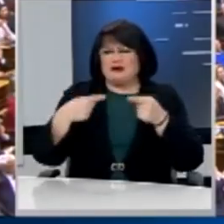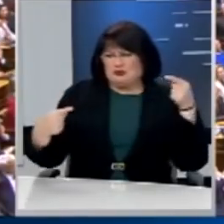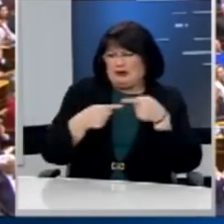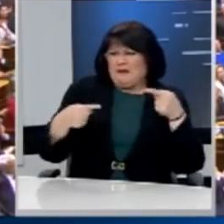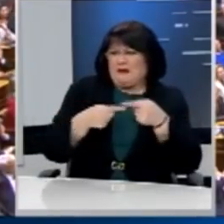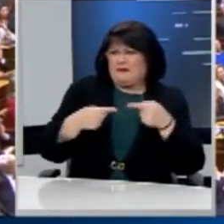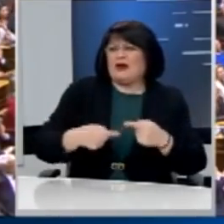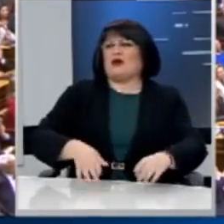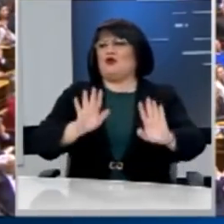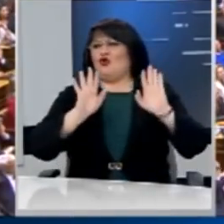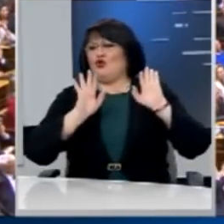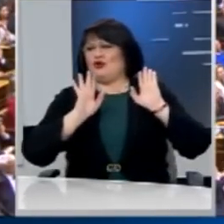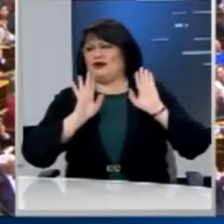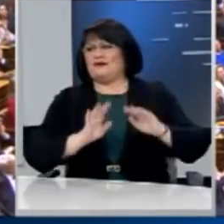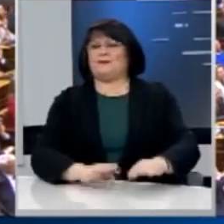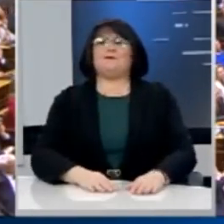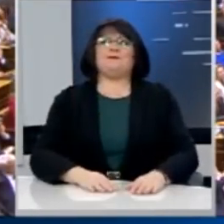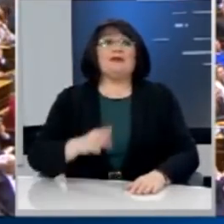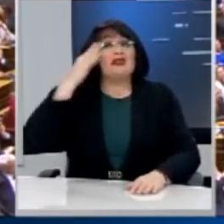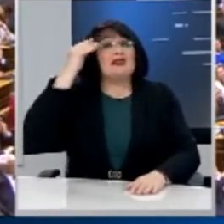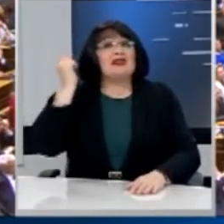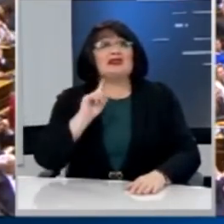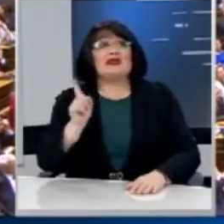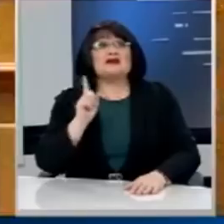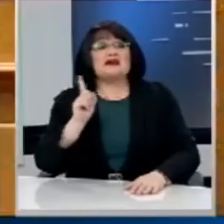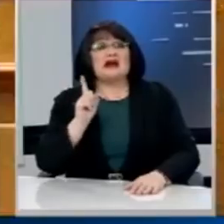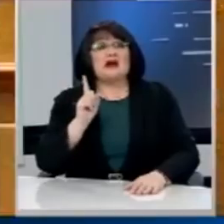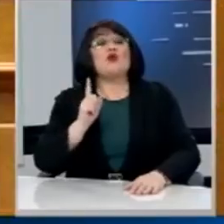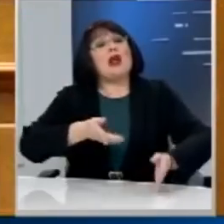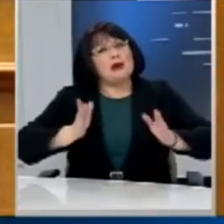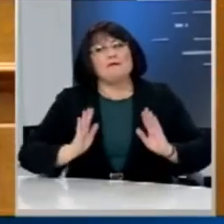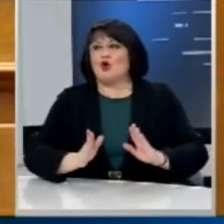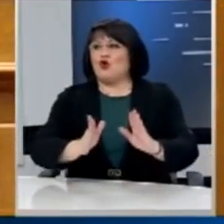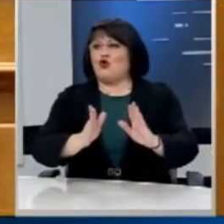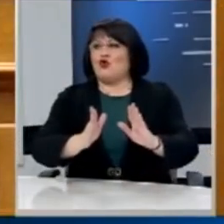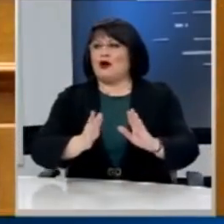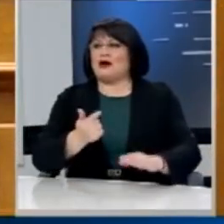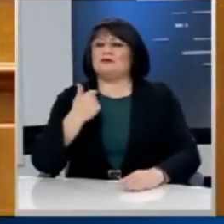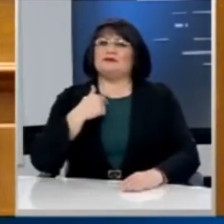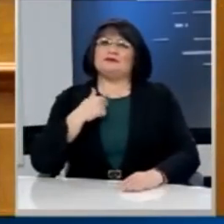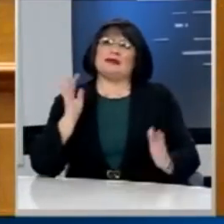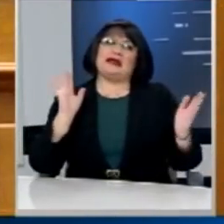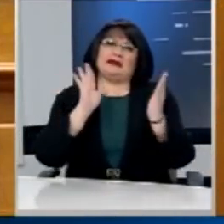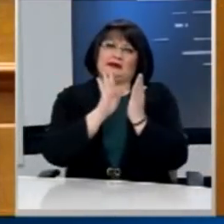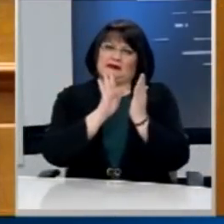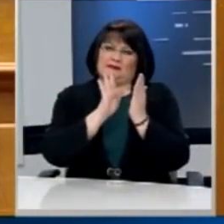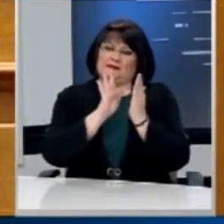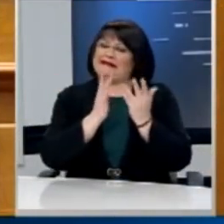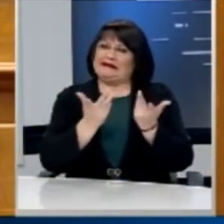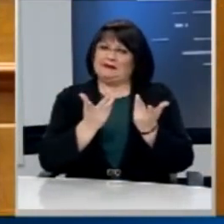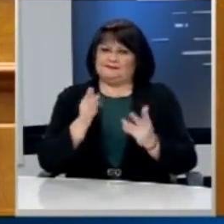Είπαμε, δεν ξεχνάμε, αλλά προχωράμε. Αντιμετωπίζω, λοιπόν, κύριε